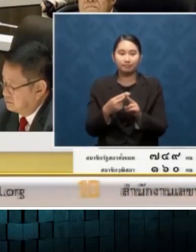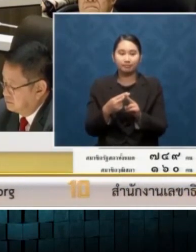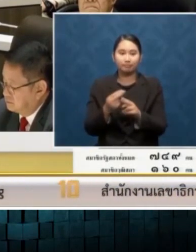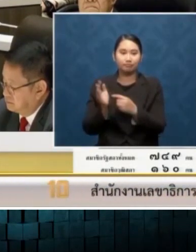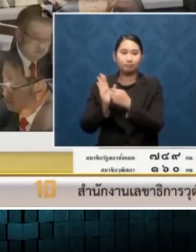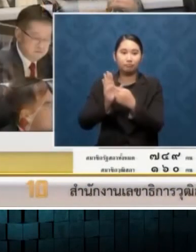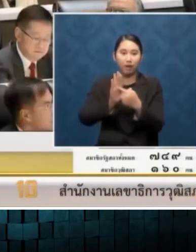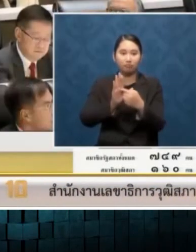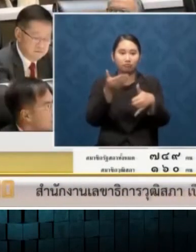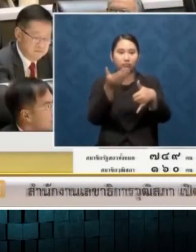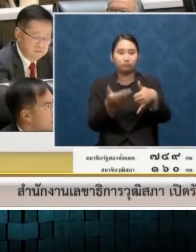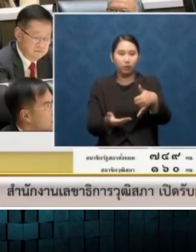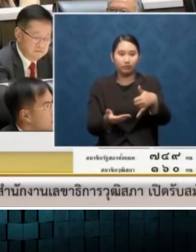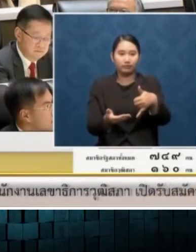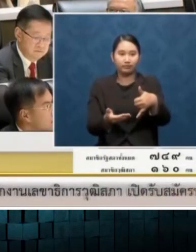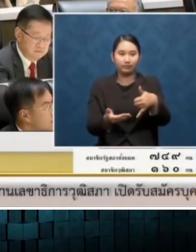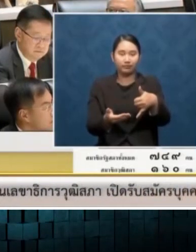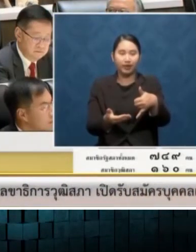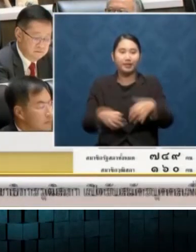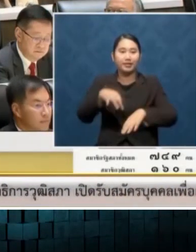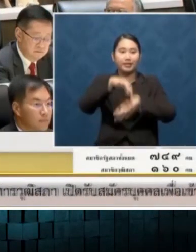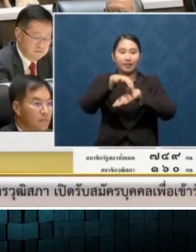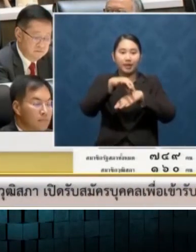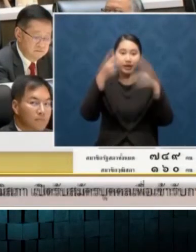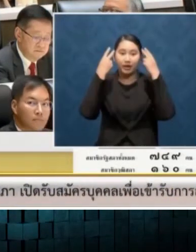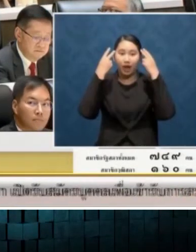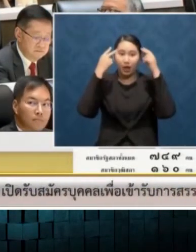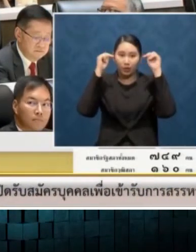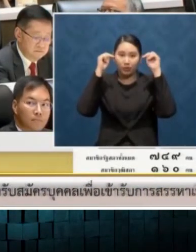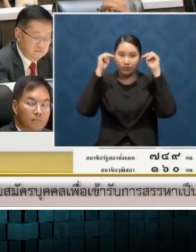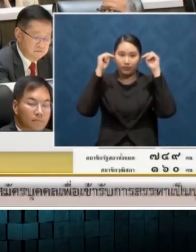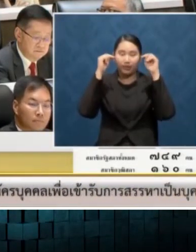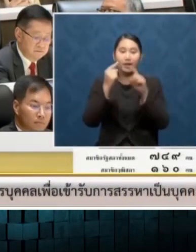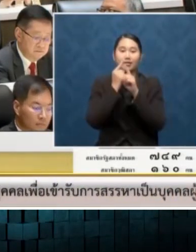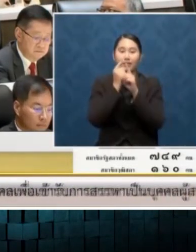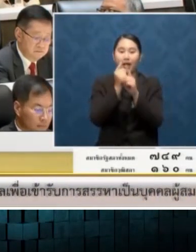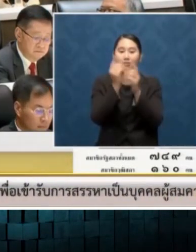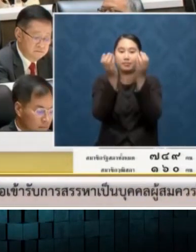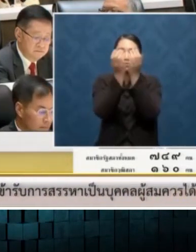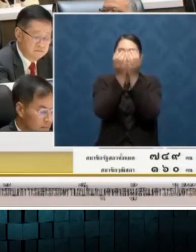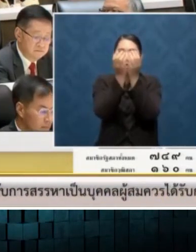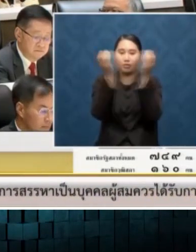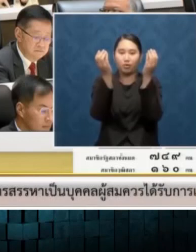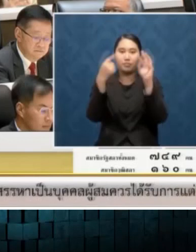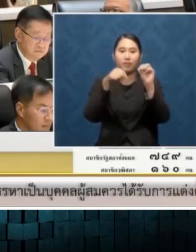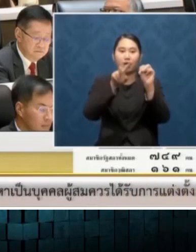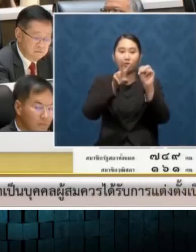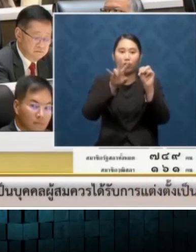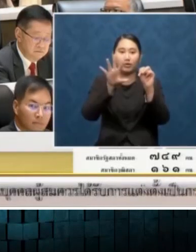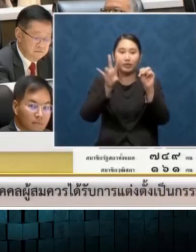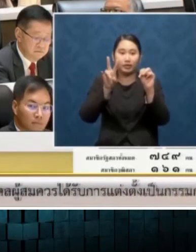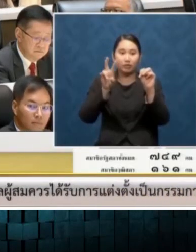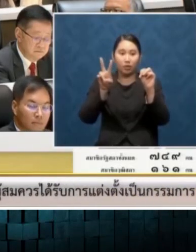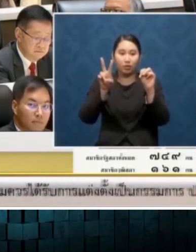ก็มาลุ้นกันว่าจะมีการเลื่อนการโหวตหรือไม่ในวันนี้ก็ปรากฏว่าไม่มีการเลื่อนเมื่อ